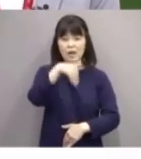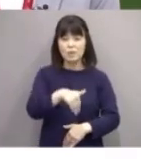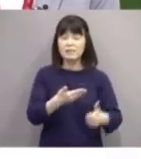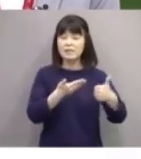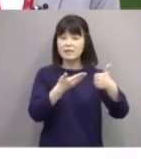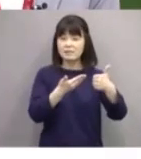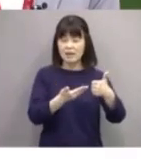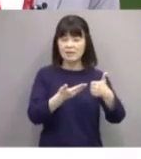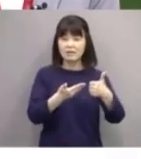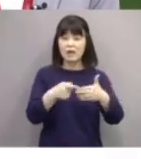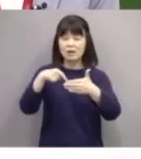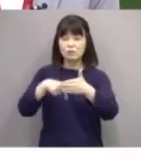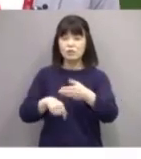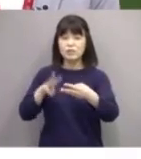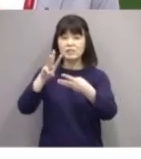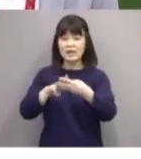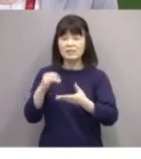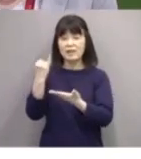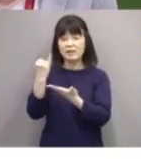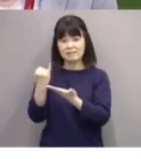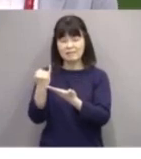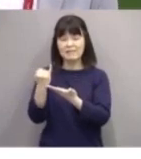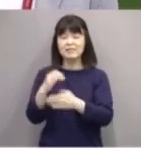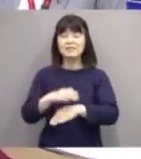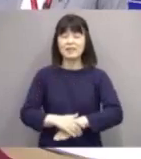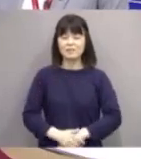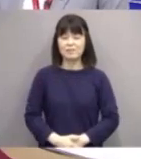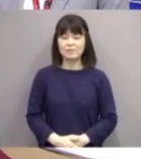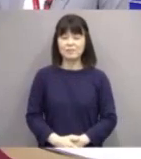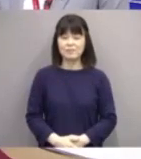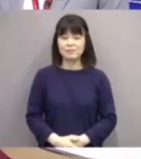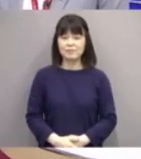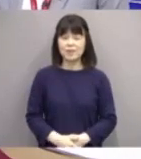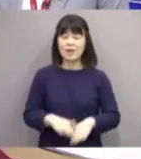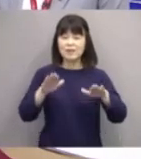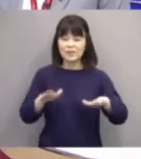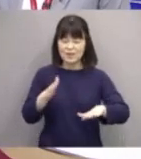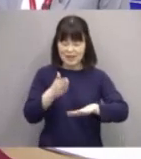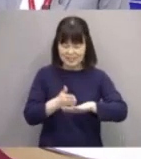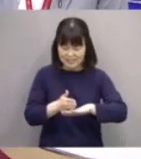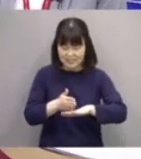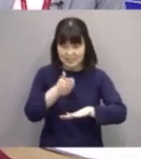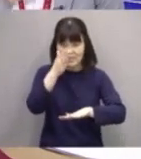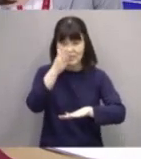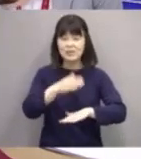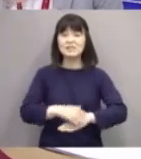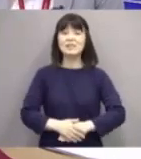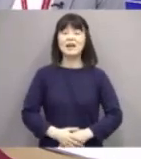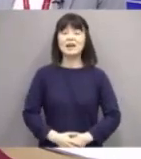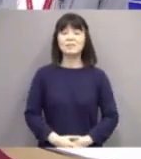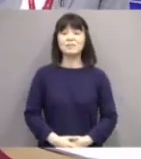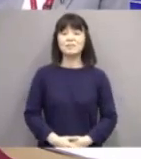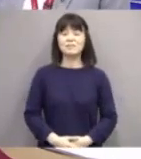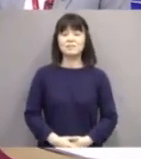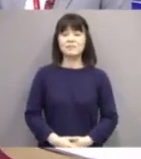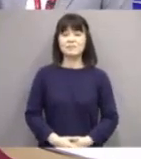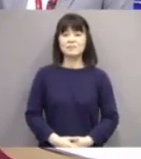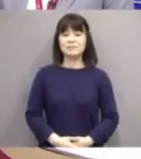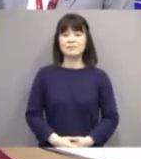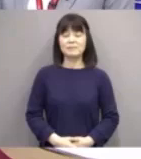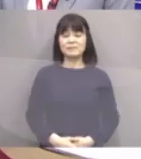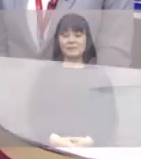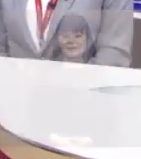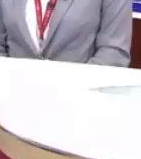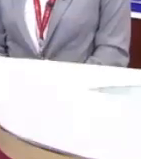介さん、内田夏樹さんでした。今日はどうもありがとうございました。 ありがとうございました。